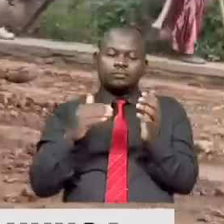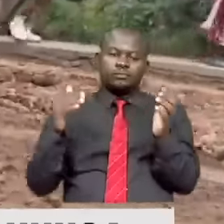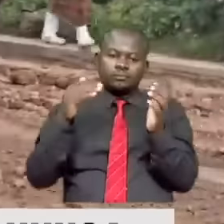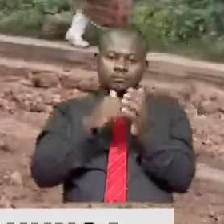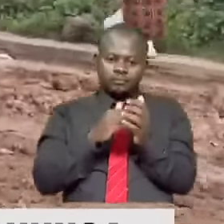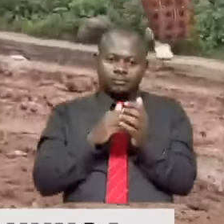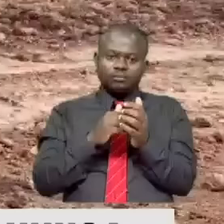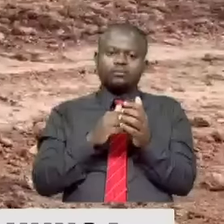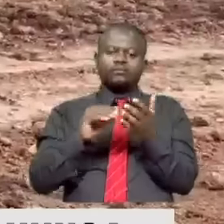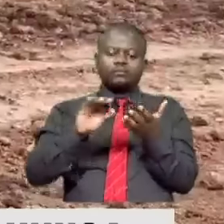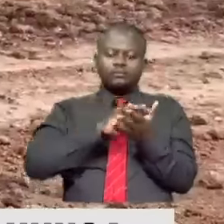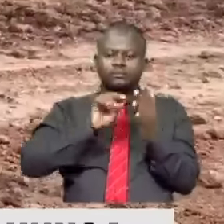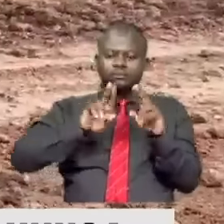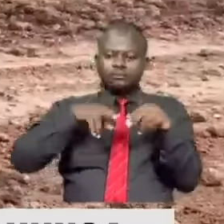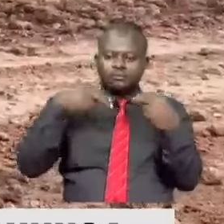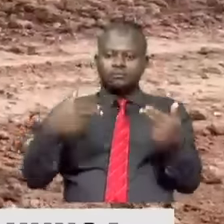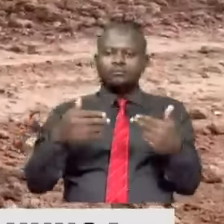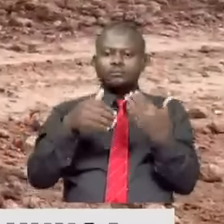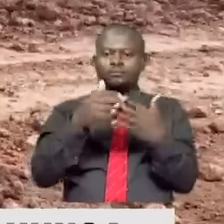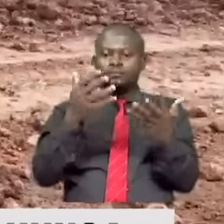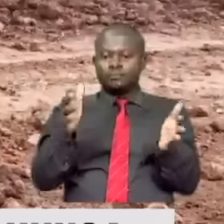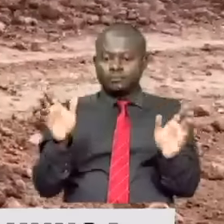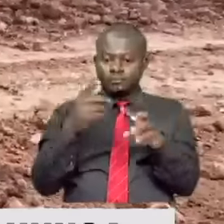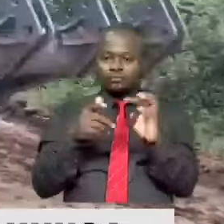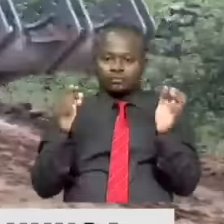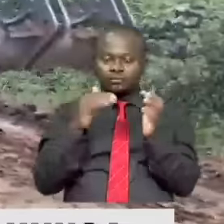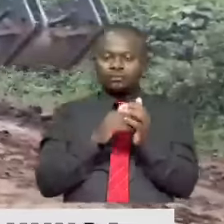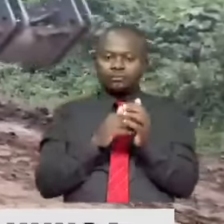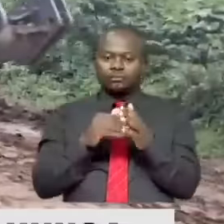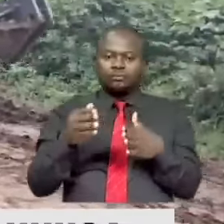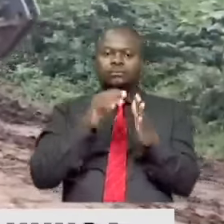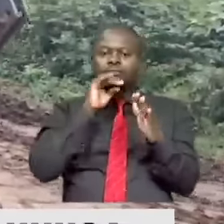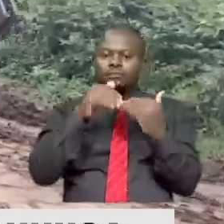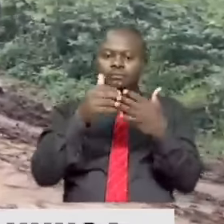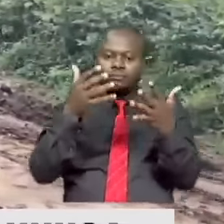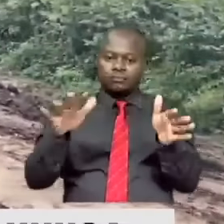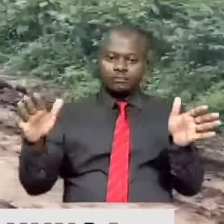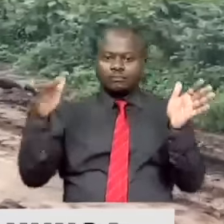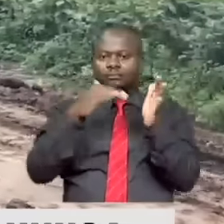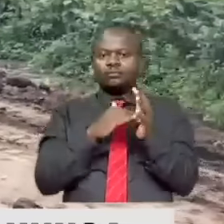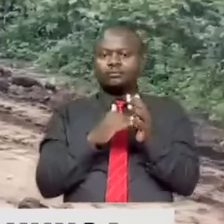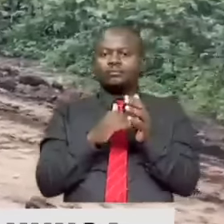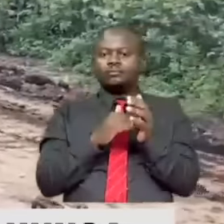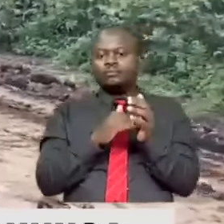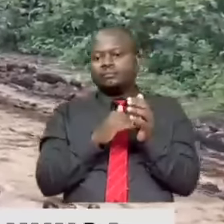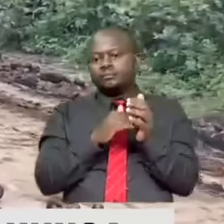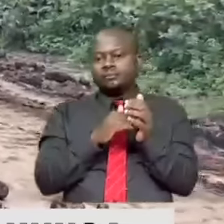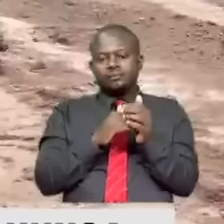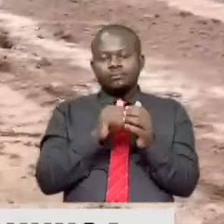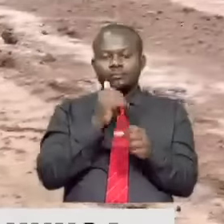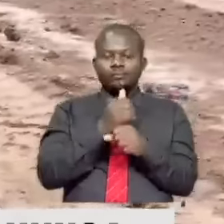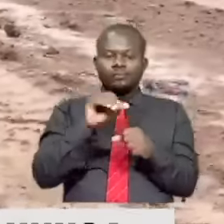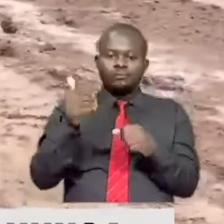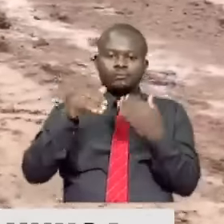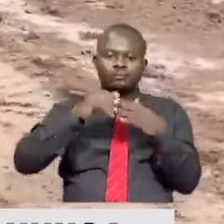dusinyana amakontrari igihe kontrari irangira kandi umuhanda utararangira turongera tuvugurura andi masezerano